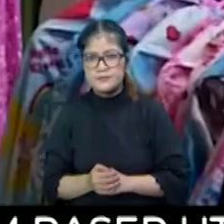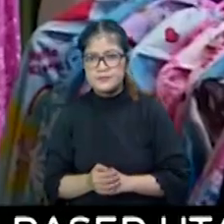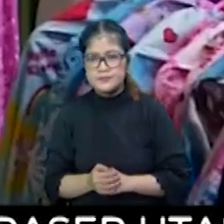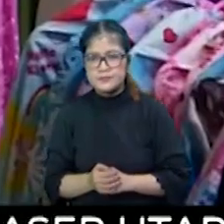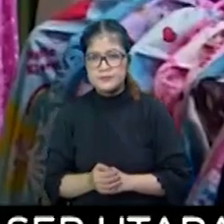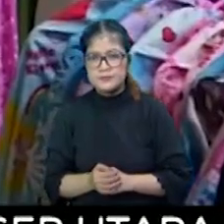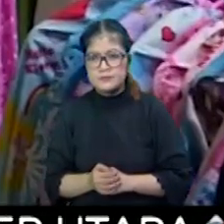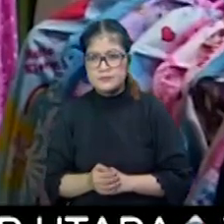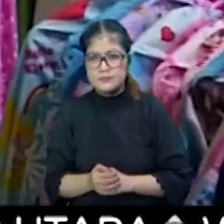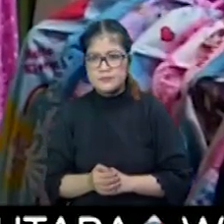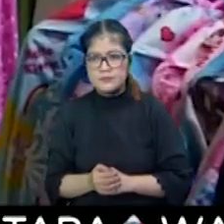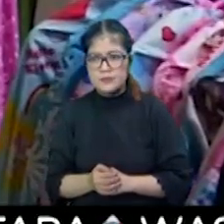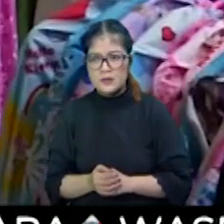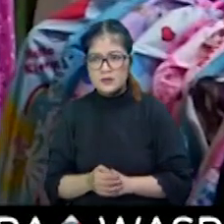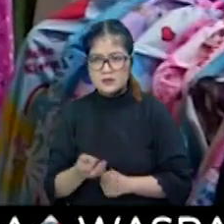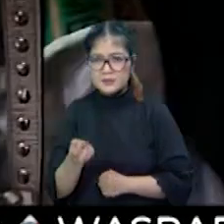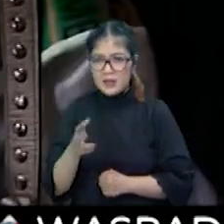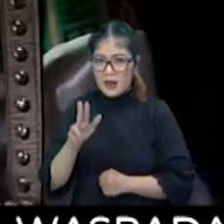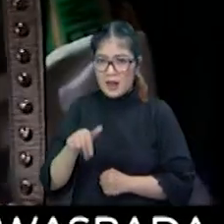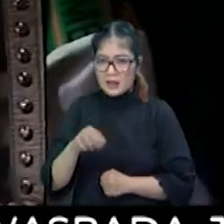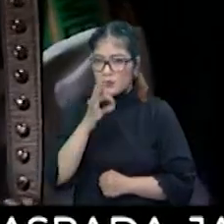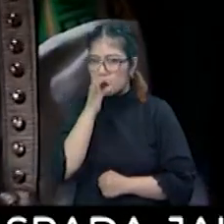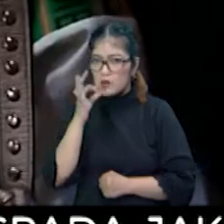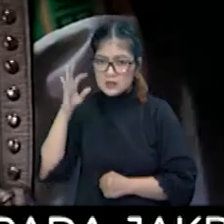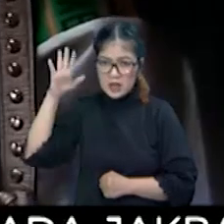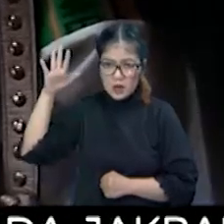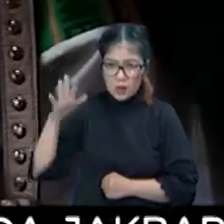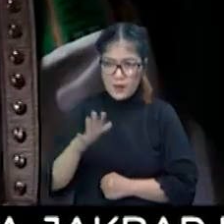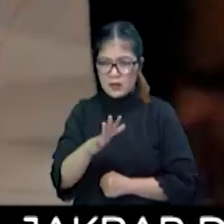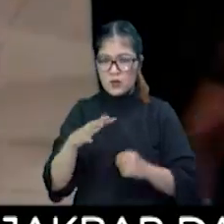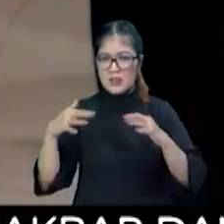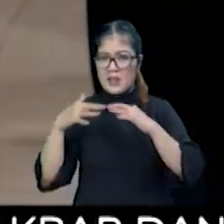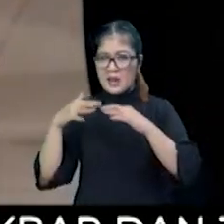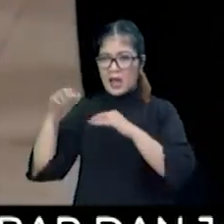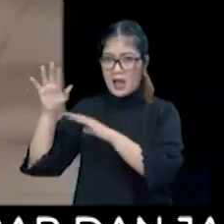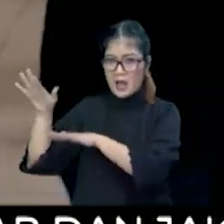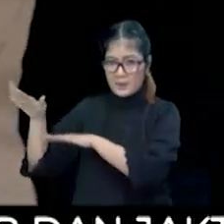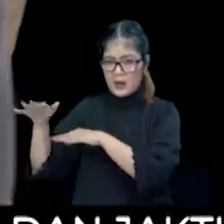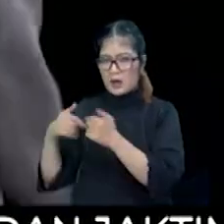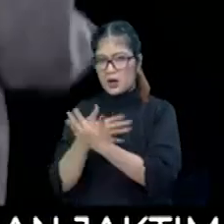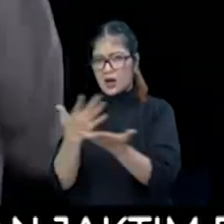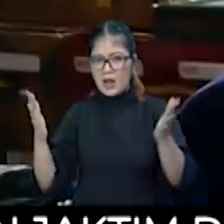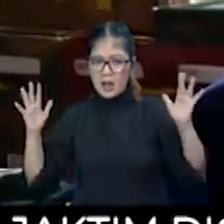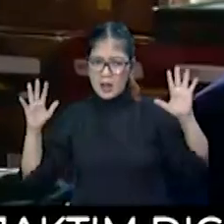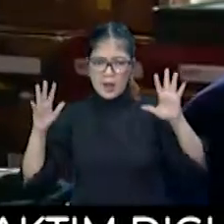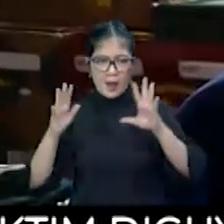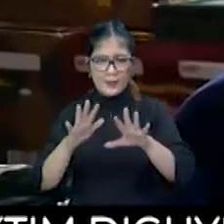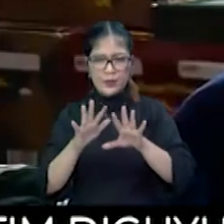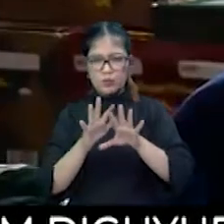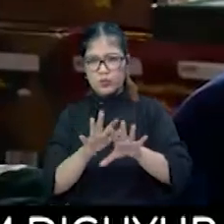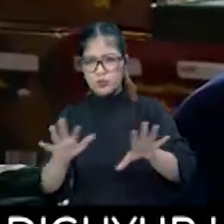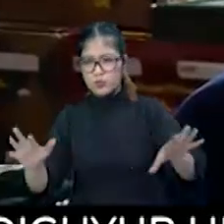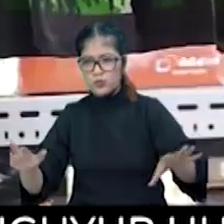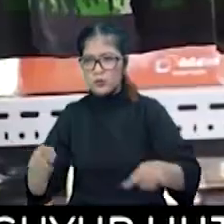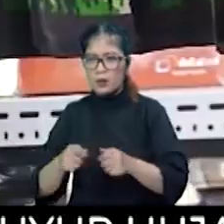beberapa hari memasuki bulan suci Romadhon pasar Tanah Abang Jakarta Pusat ramai dipadati pengunjung mereka berbelanja